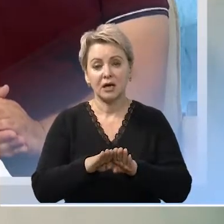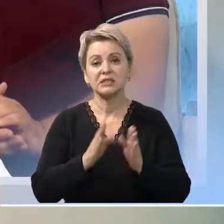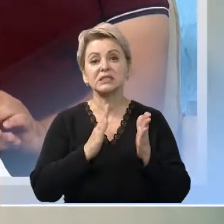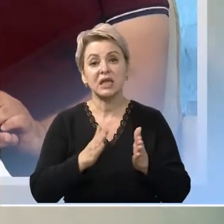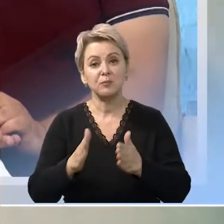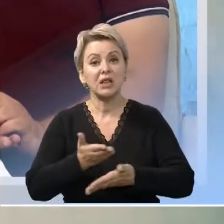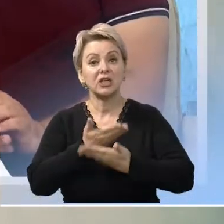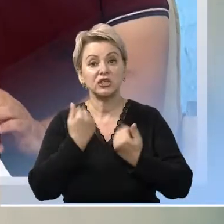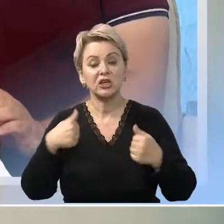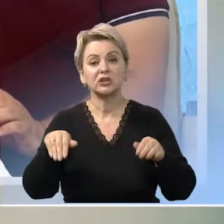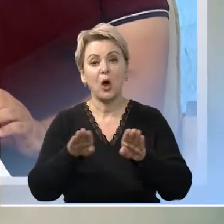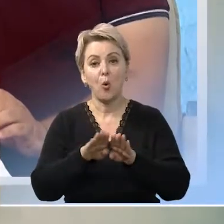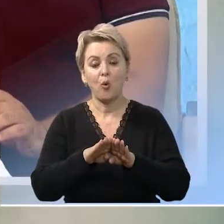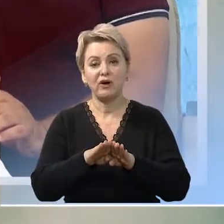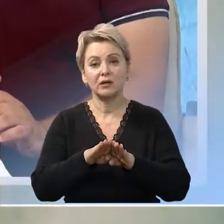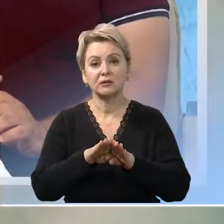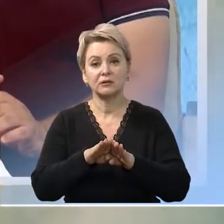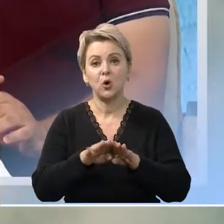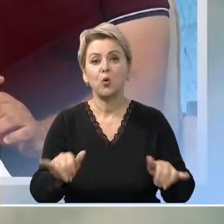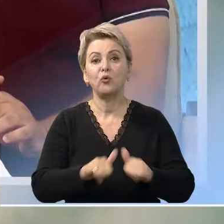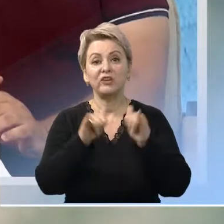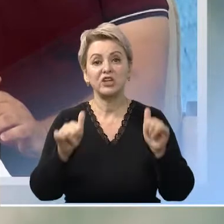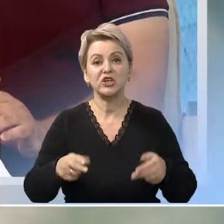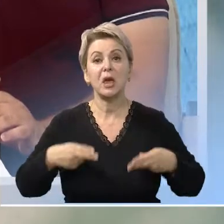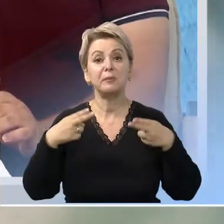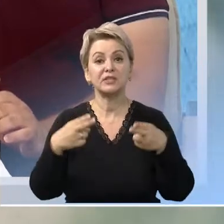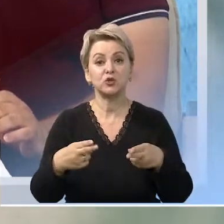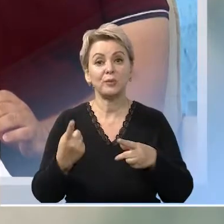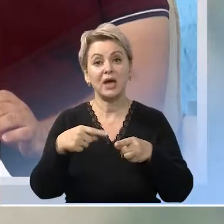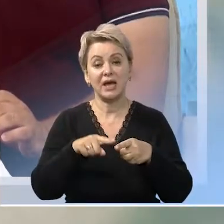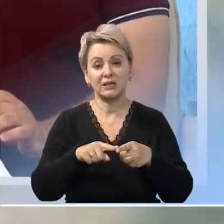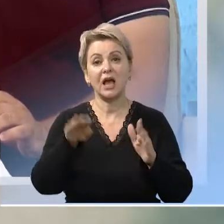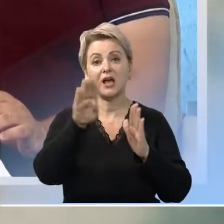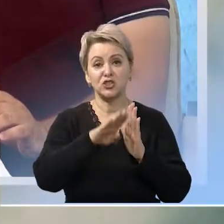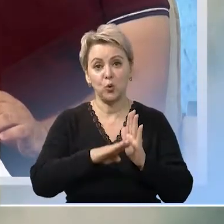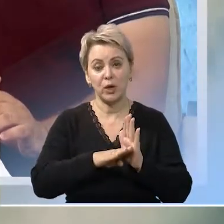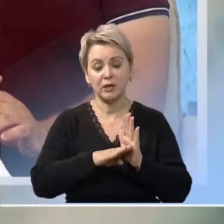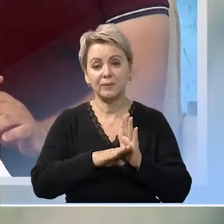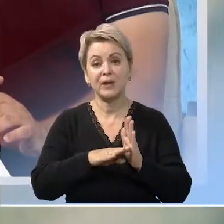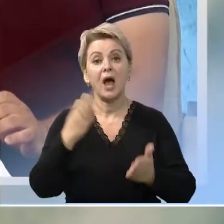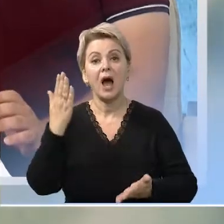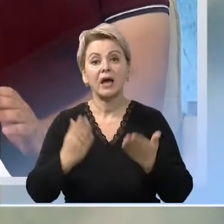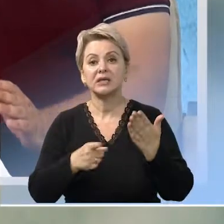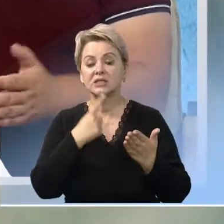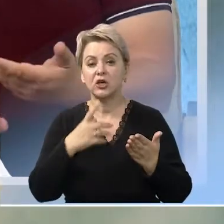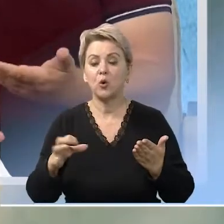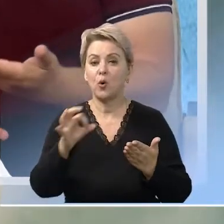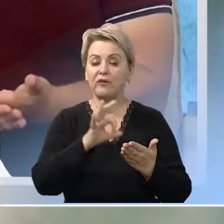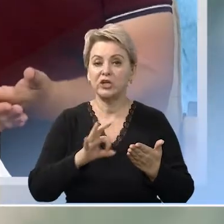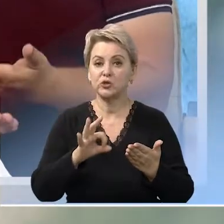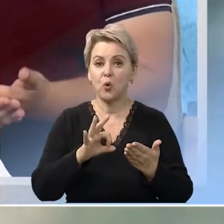оно стабильно. Нет такого как бы роста преступления данной категории. Угу. Ну а если